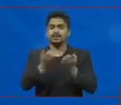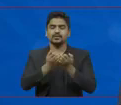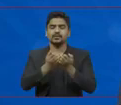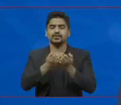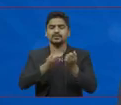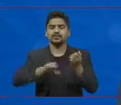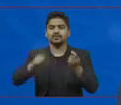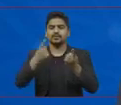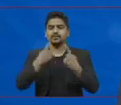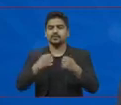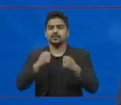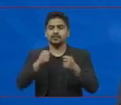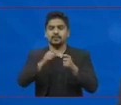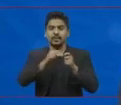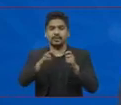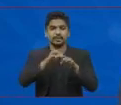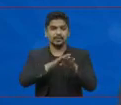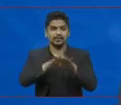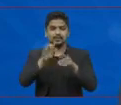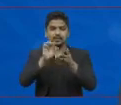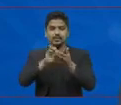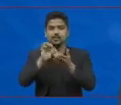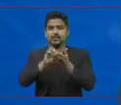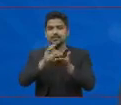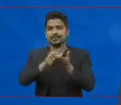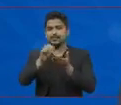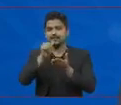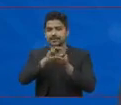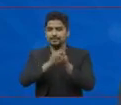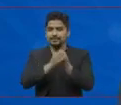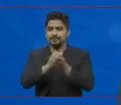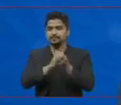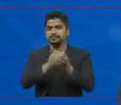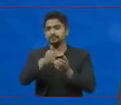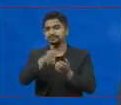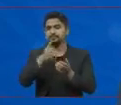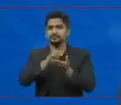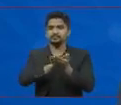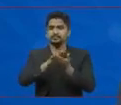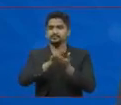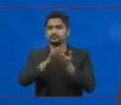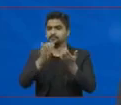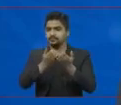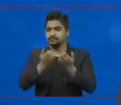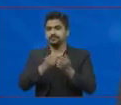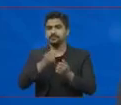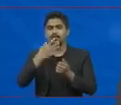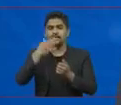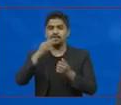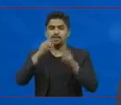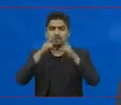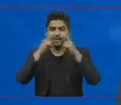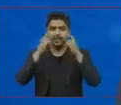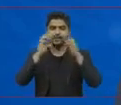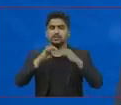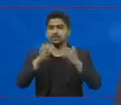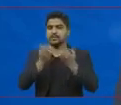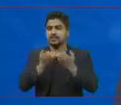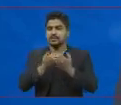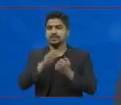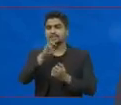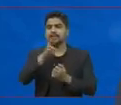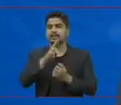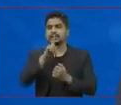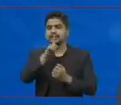जनस्वास्थ्यका मापदण्डहरू बेला बेलामा साबुन पानीले मिचिमिची राम्रोसँग हात धुने, अनिवार्य मास्कको प्रयोग गर्ने